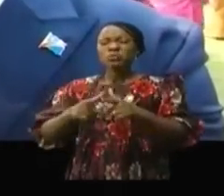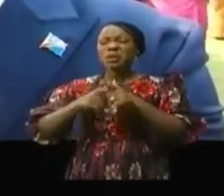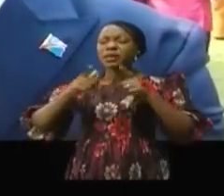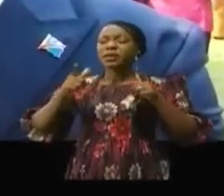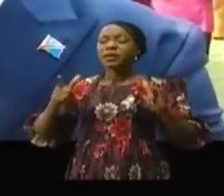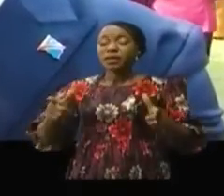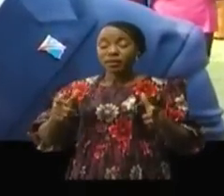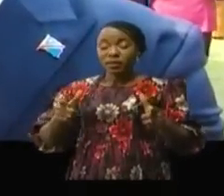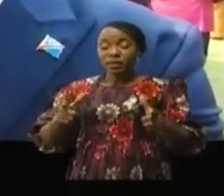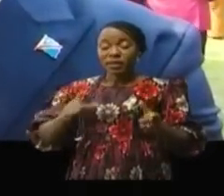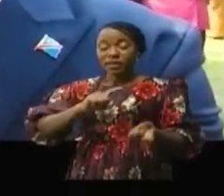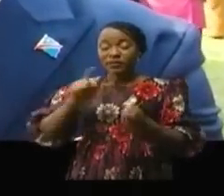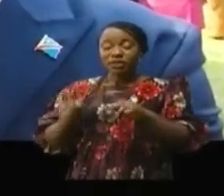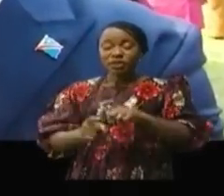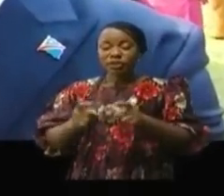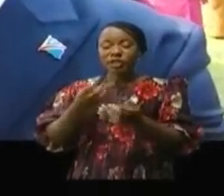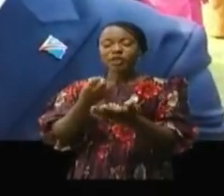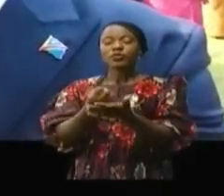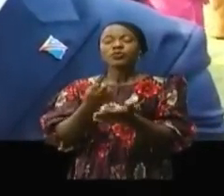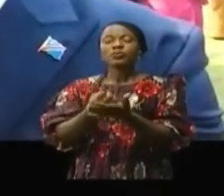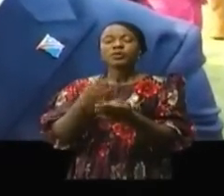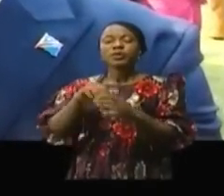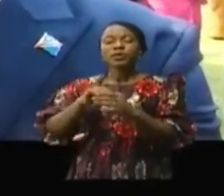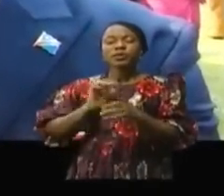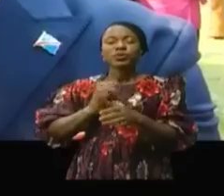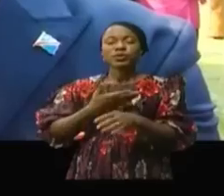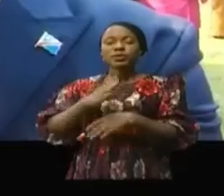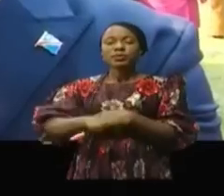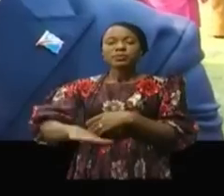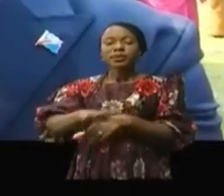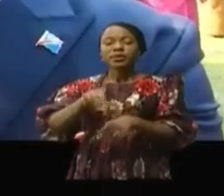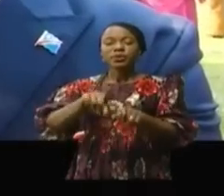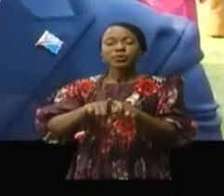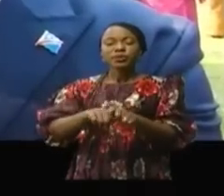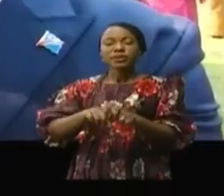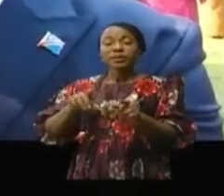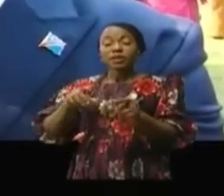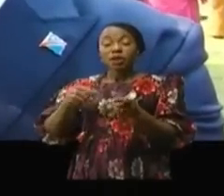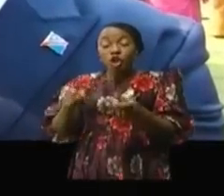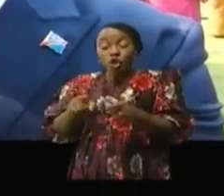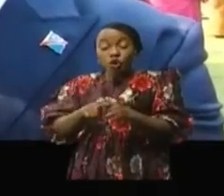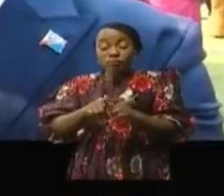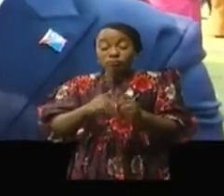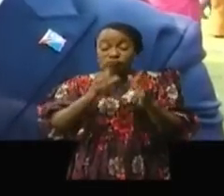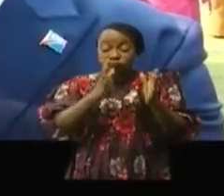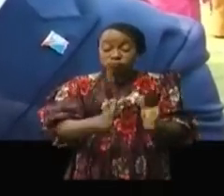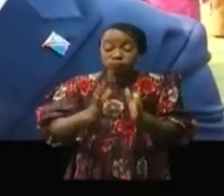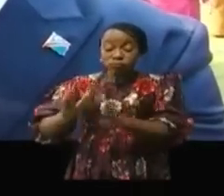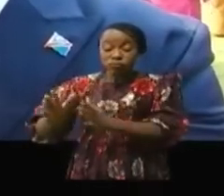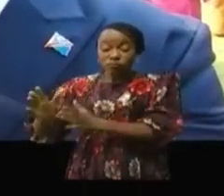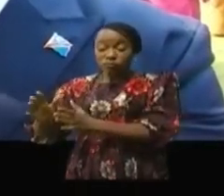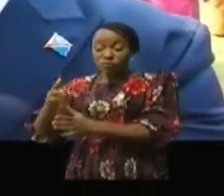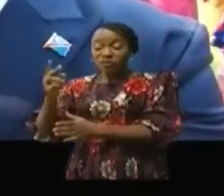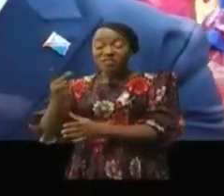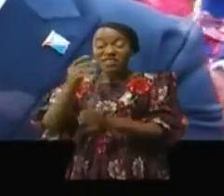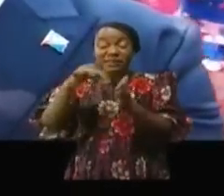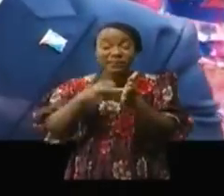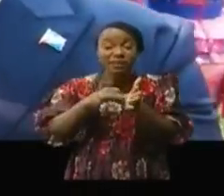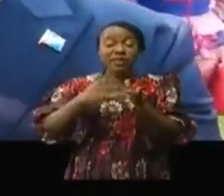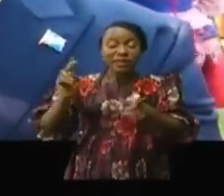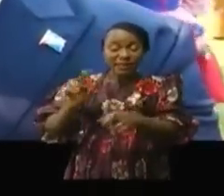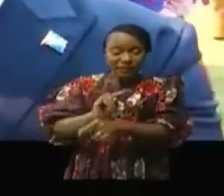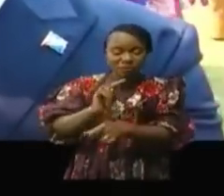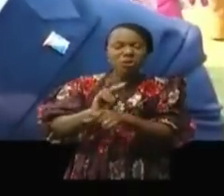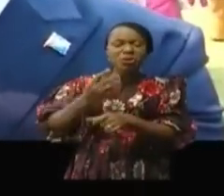événement qui va changer la donne économique de notre pays. Quand tous ces blocs seront exploités, je peux vous rassurer que